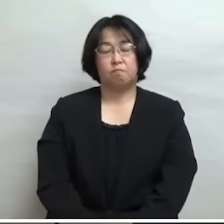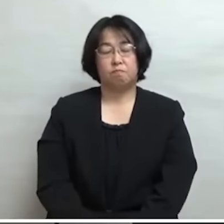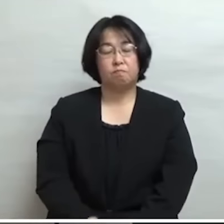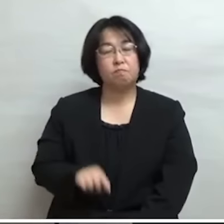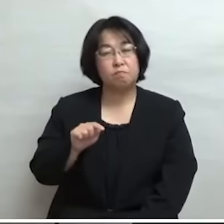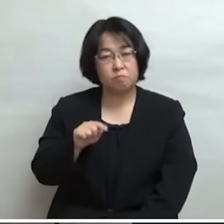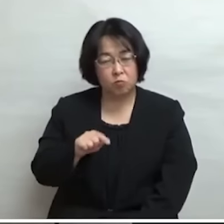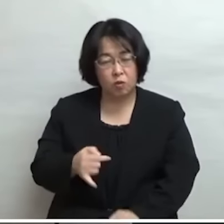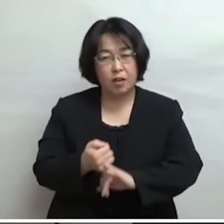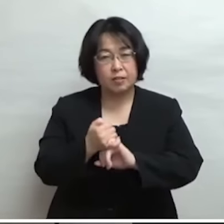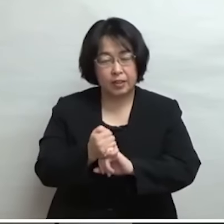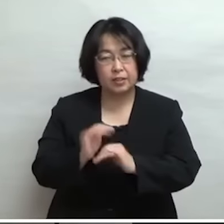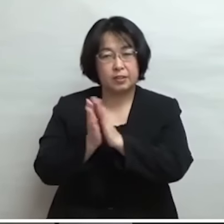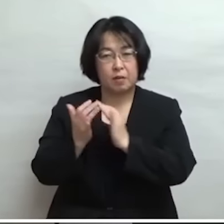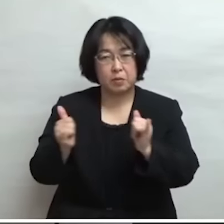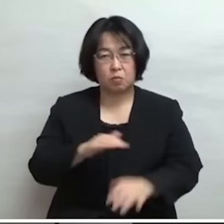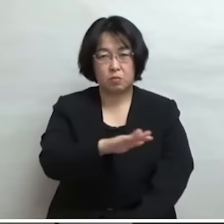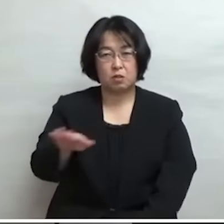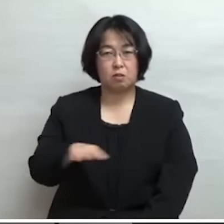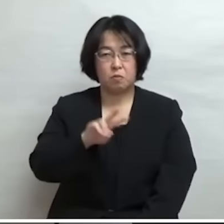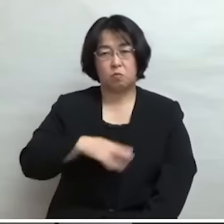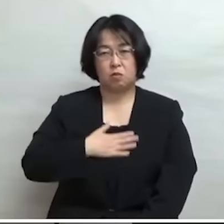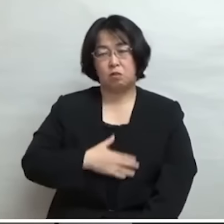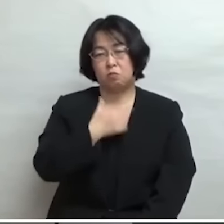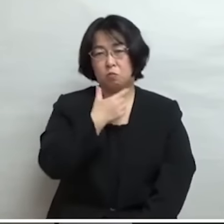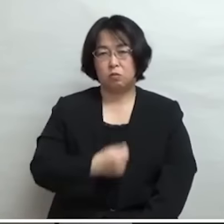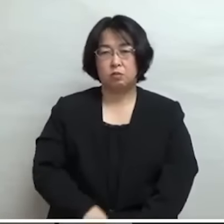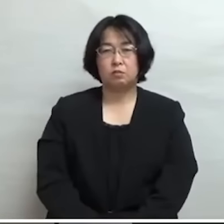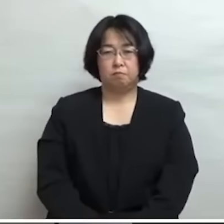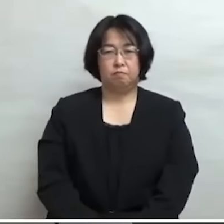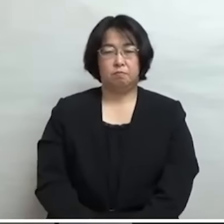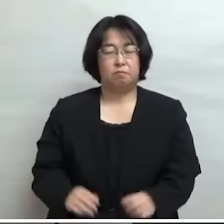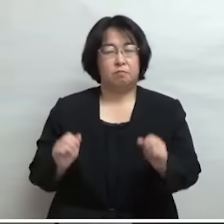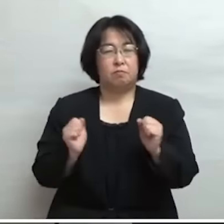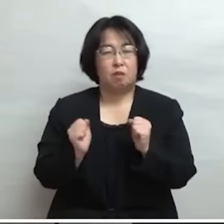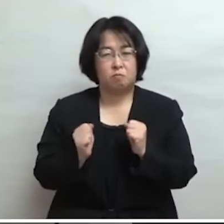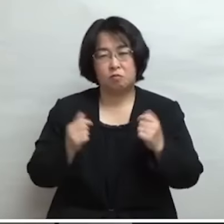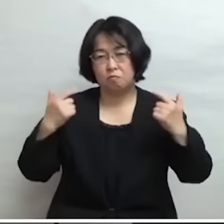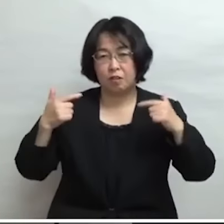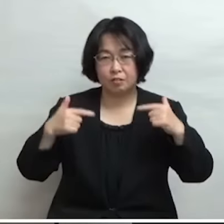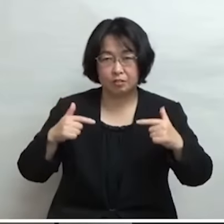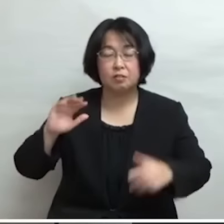県民の皆様にもご理解をいただきたいというふうに思っています。寒い日が続いてますけども、